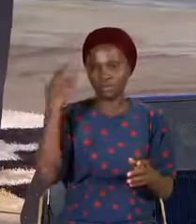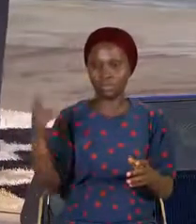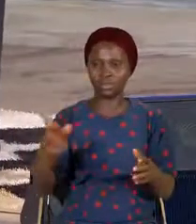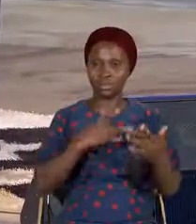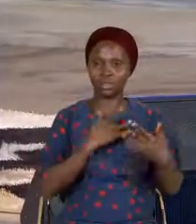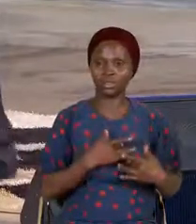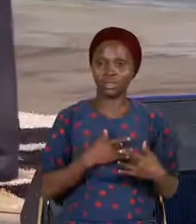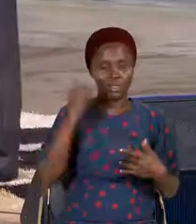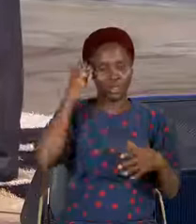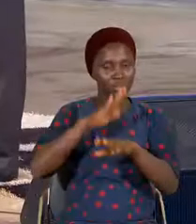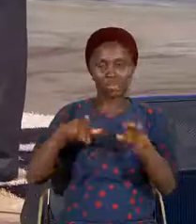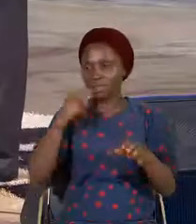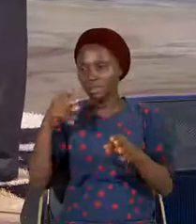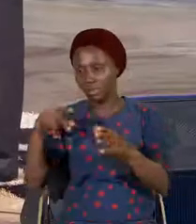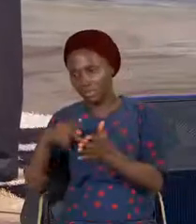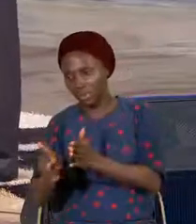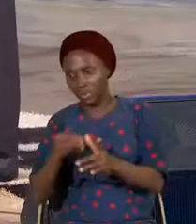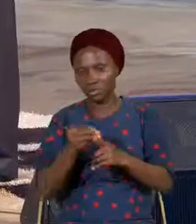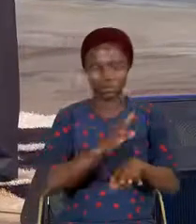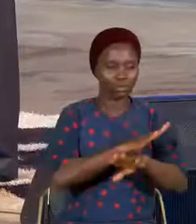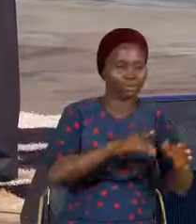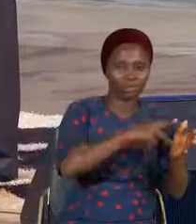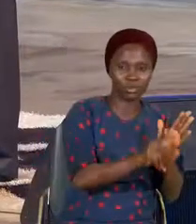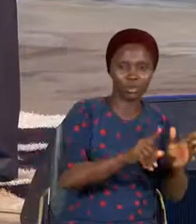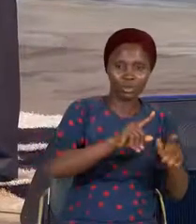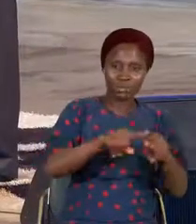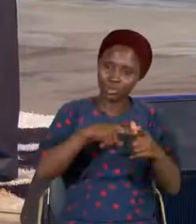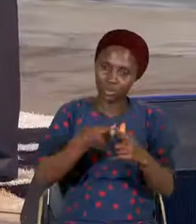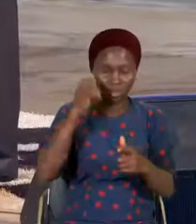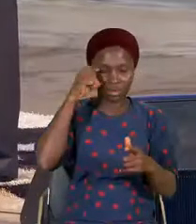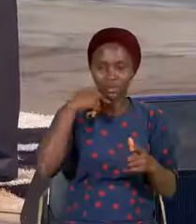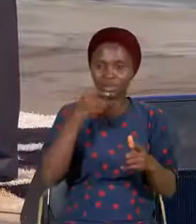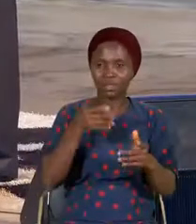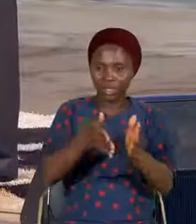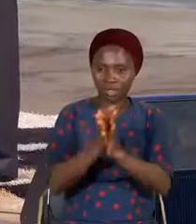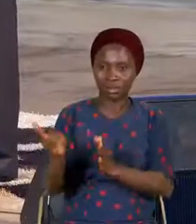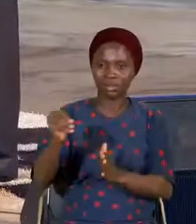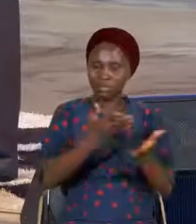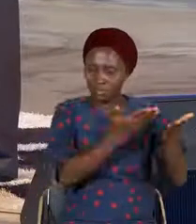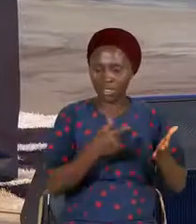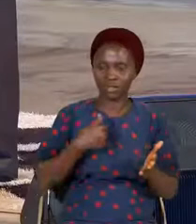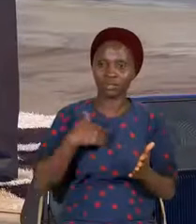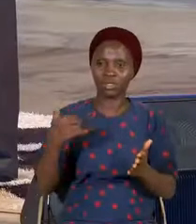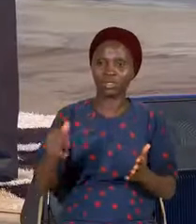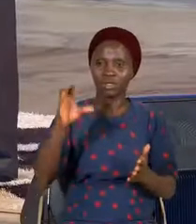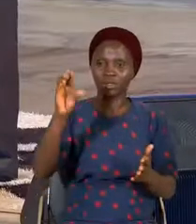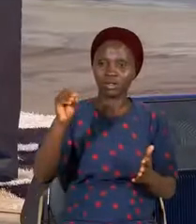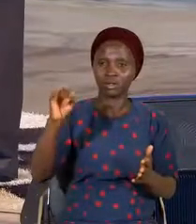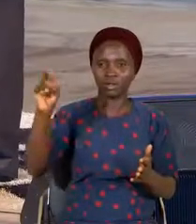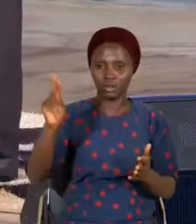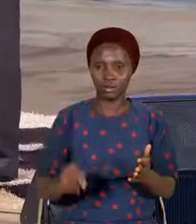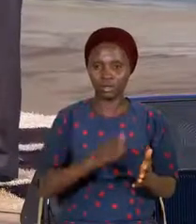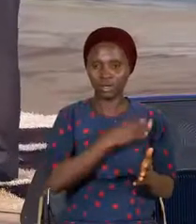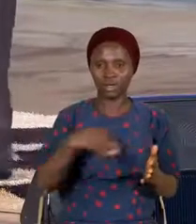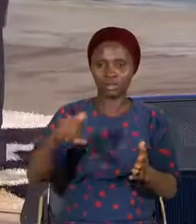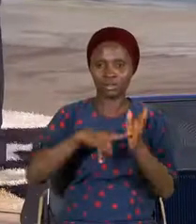ne payez pas. Il a dit, apportez-moi la monnaie, apportez-moi l'effigie, apportez-moi une